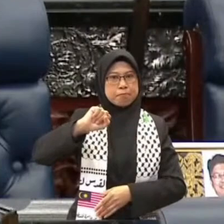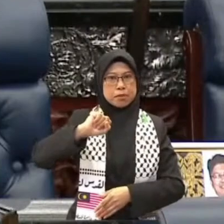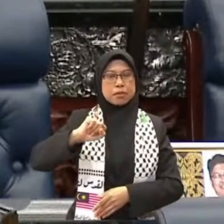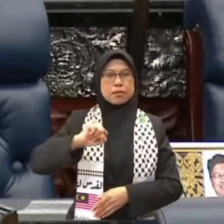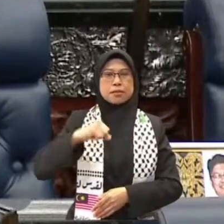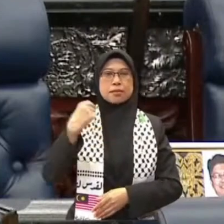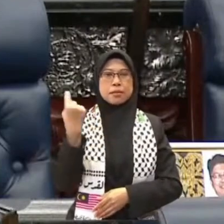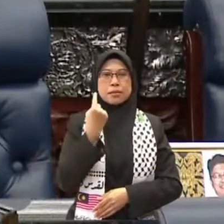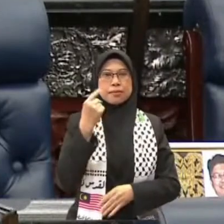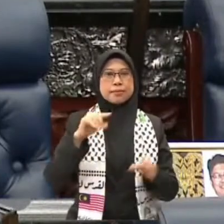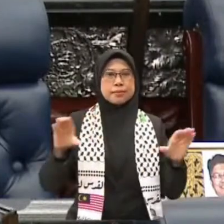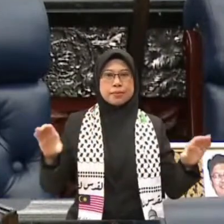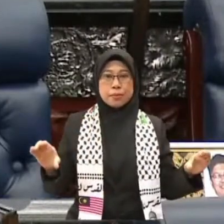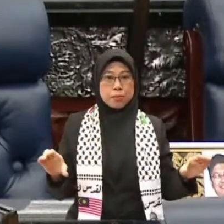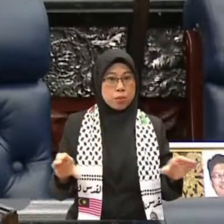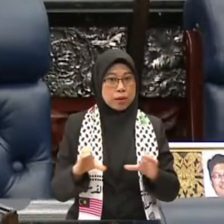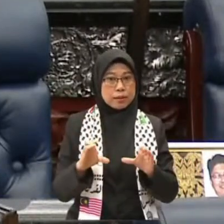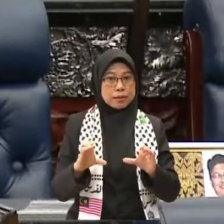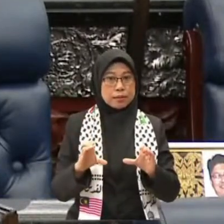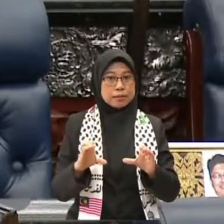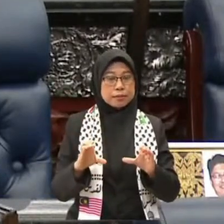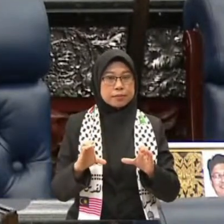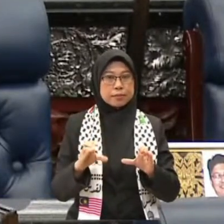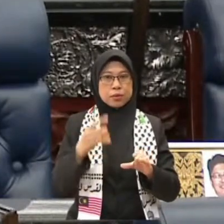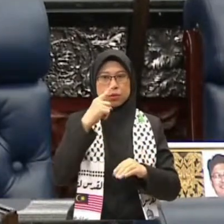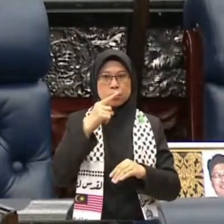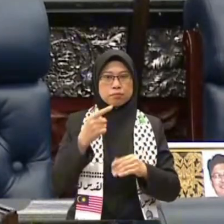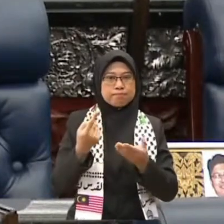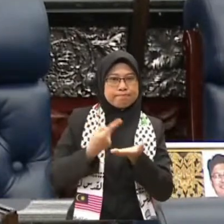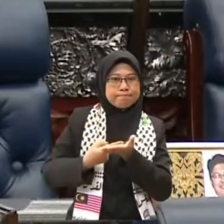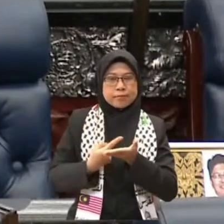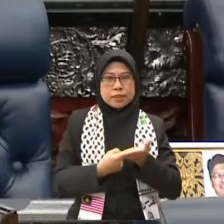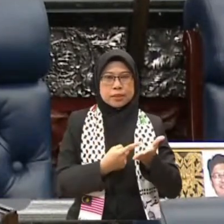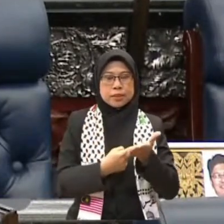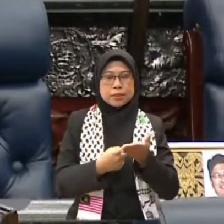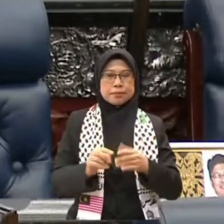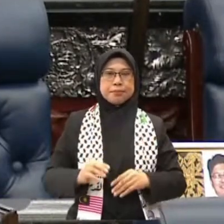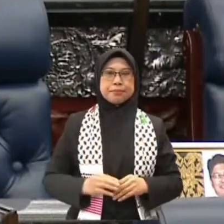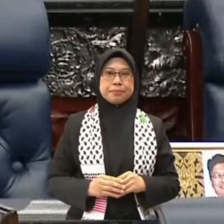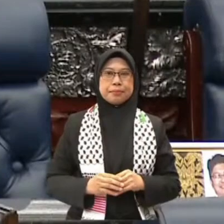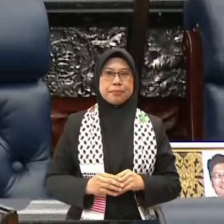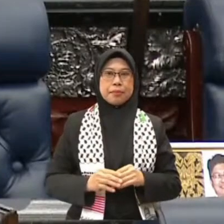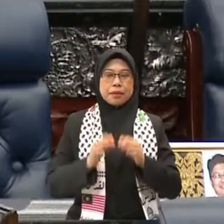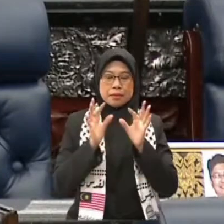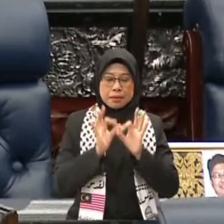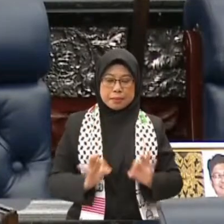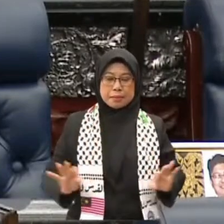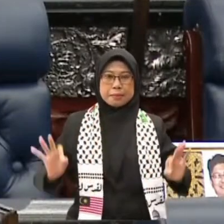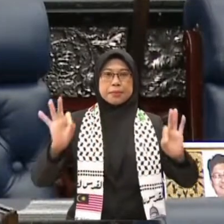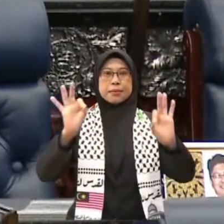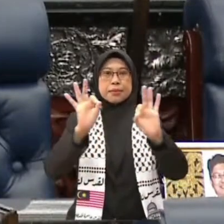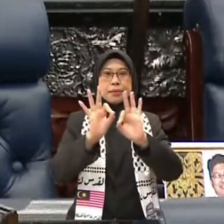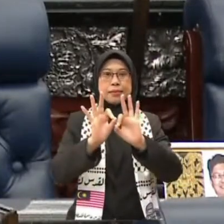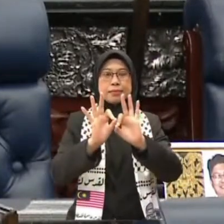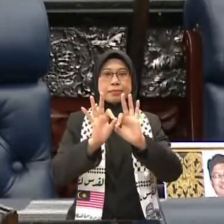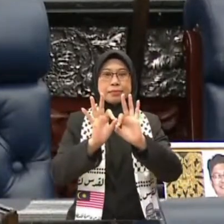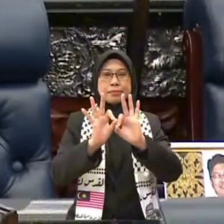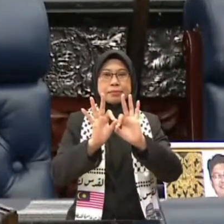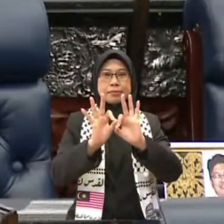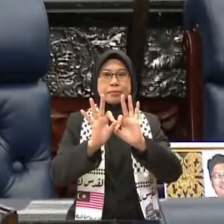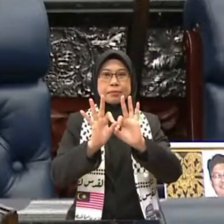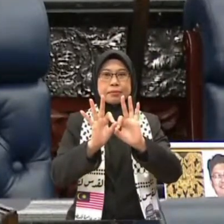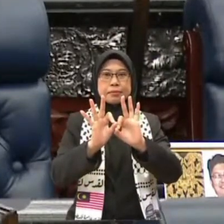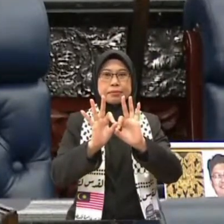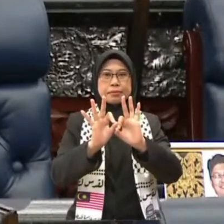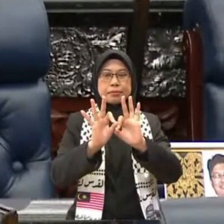dibuat dalam konteks diplomasi. Dalam hal ini, yang paling mustahak ialah untuk kita